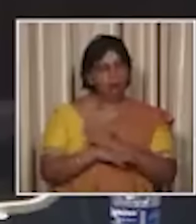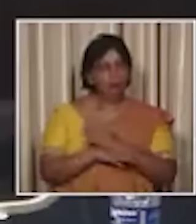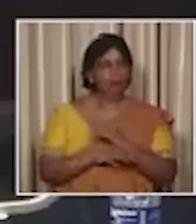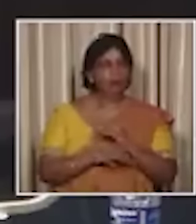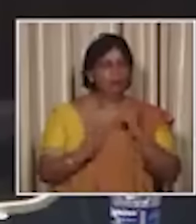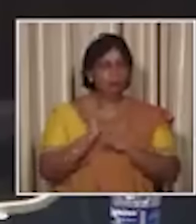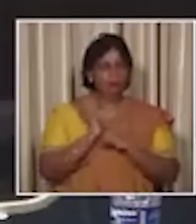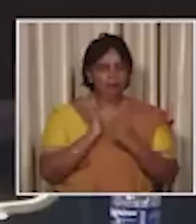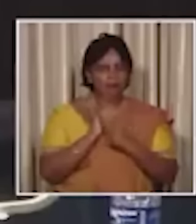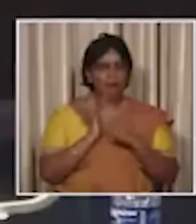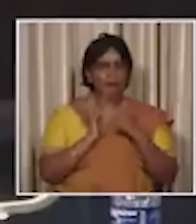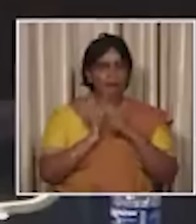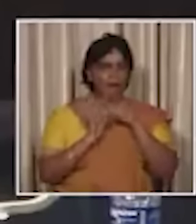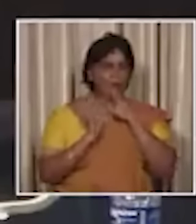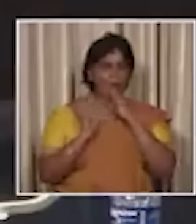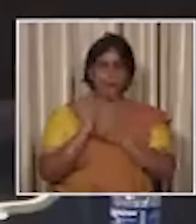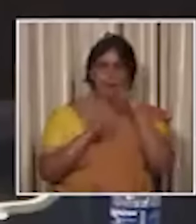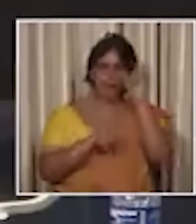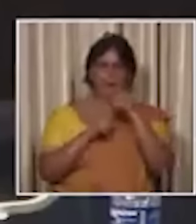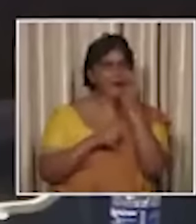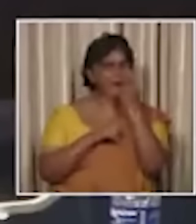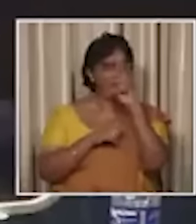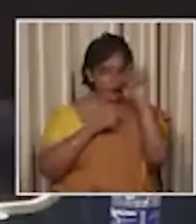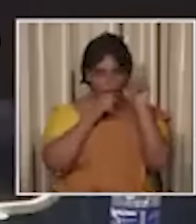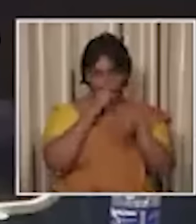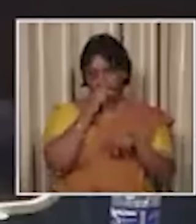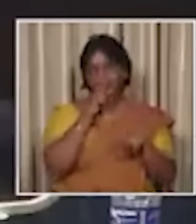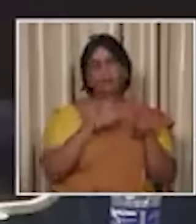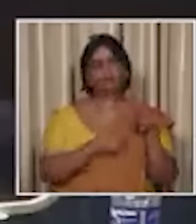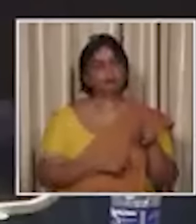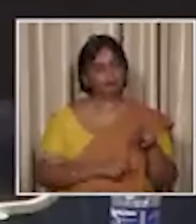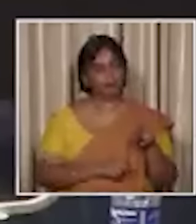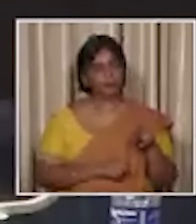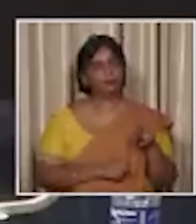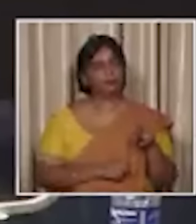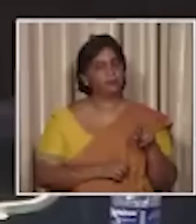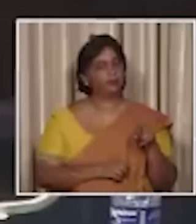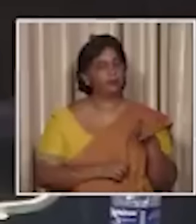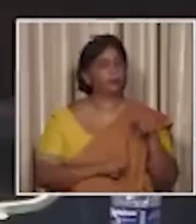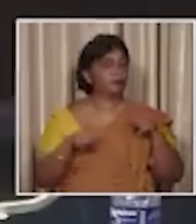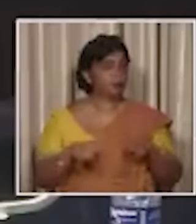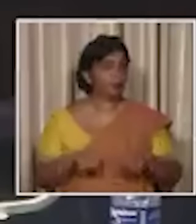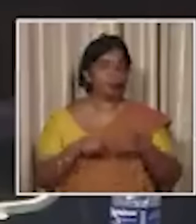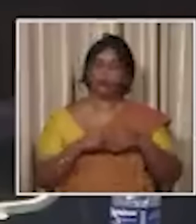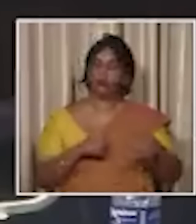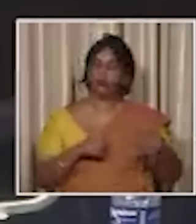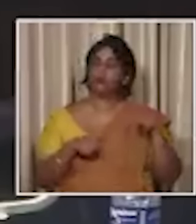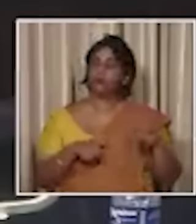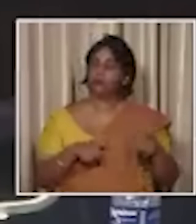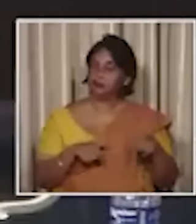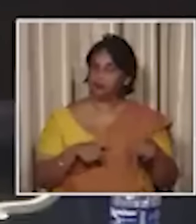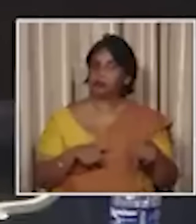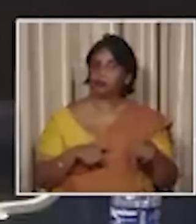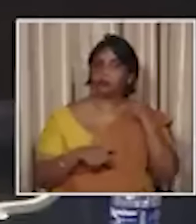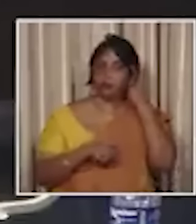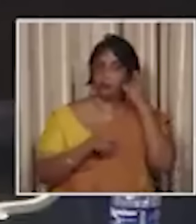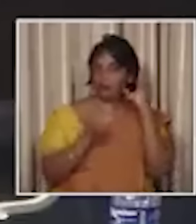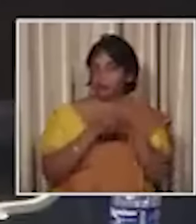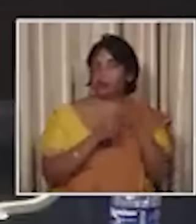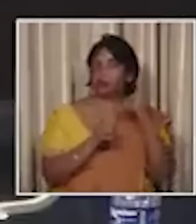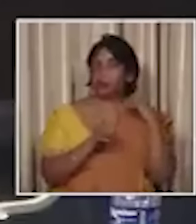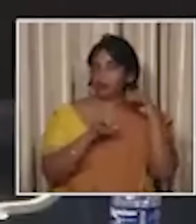உளவுத்துறையினருடைய கைகளிலே அவர்கள் அடிமைகளாக வைக்கப்பட்டிருக்கிறார்கள். இந்த உளவுத்துறையினருக்கும் TID-யினருக்கும் போலீசாருக்கும்